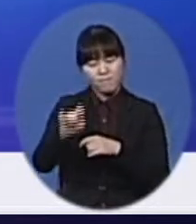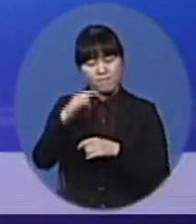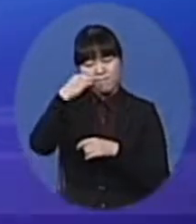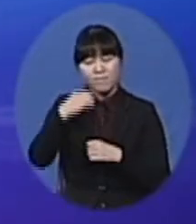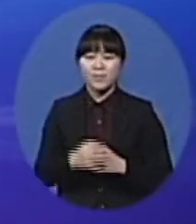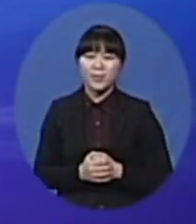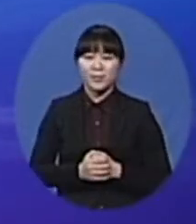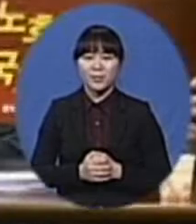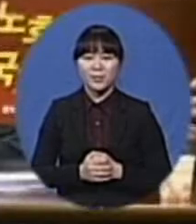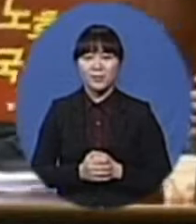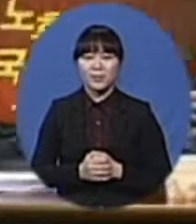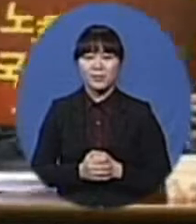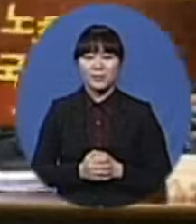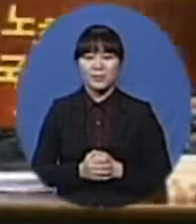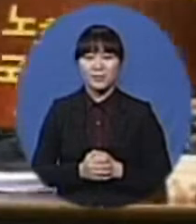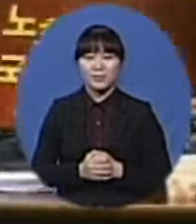기자입니다.